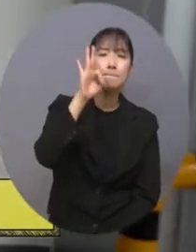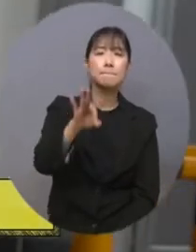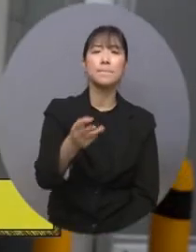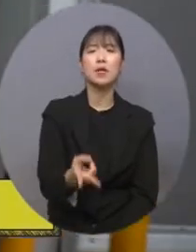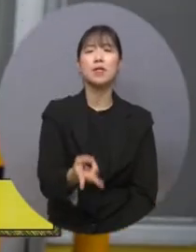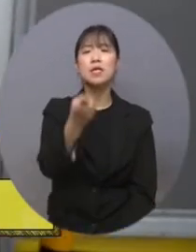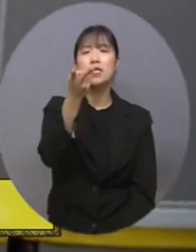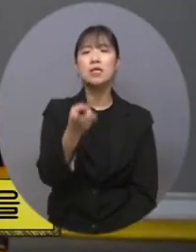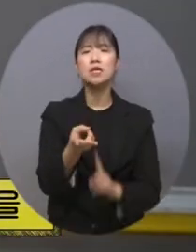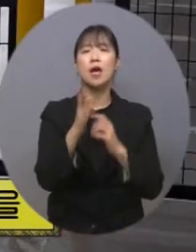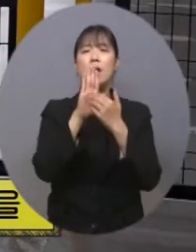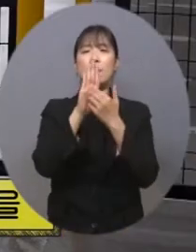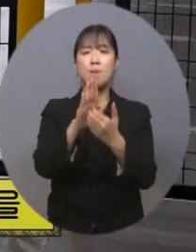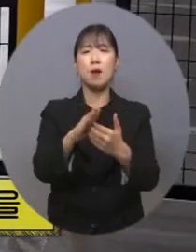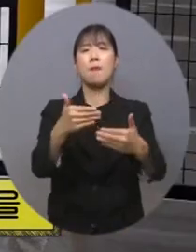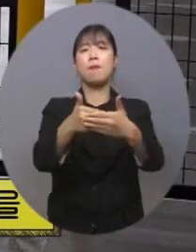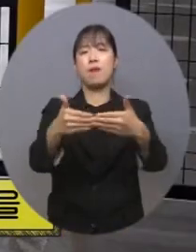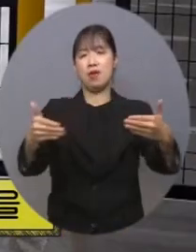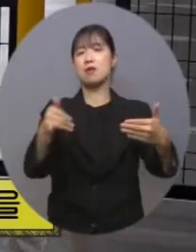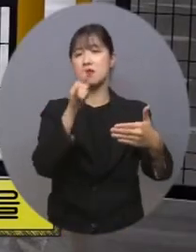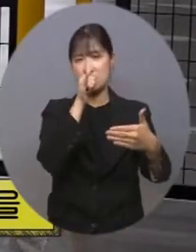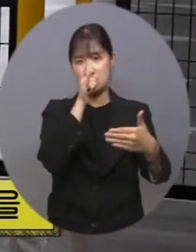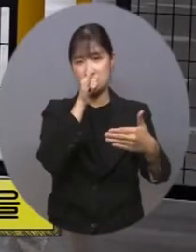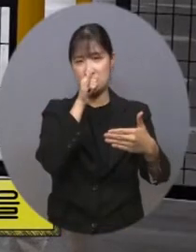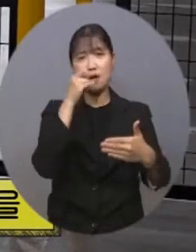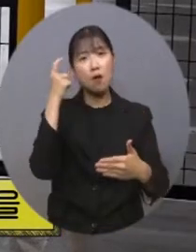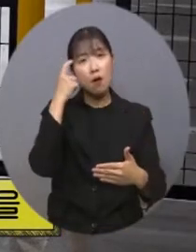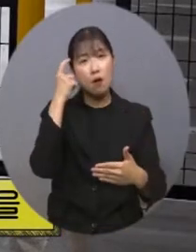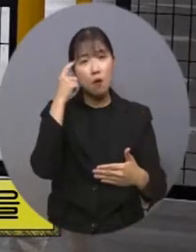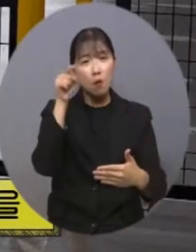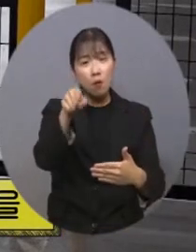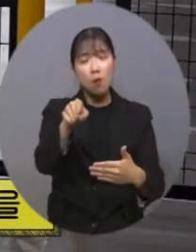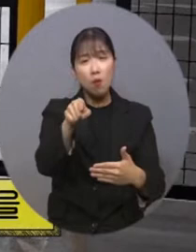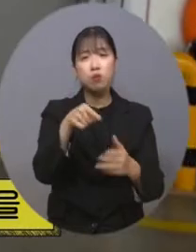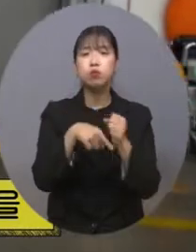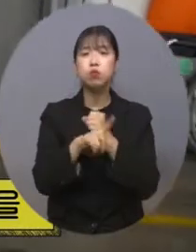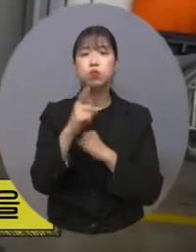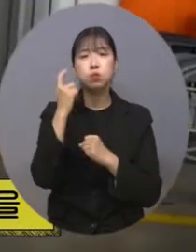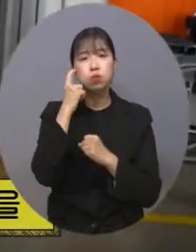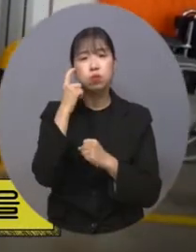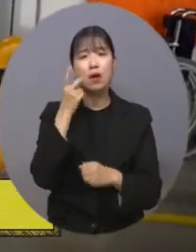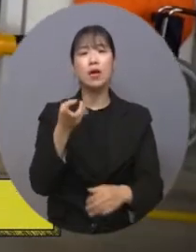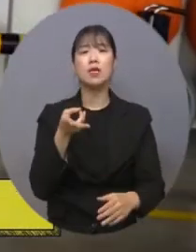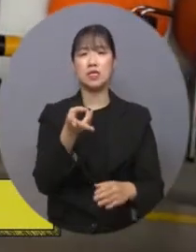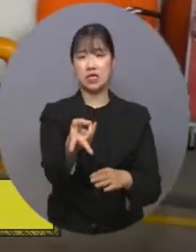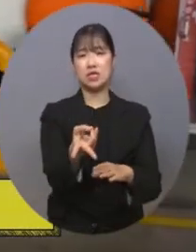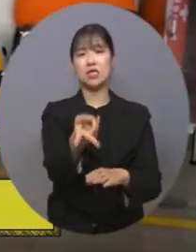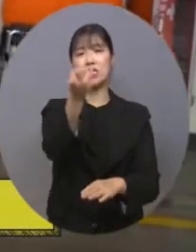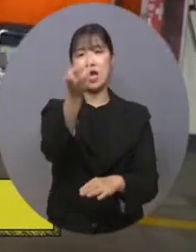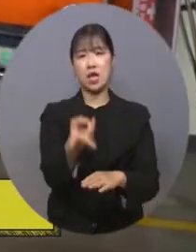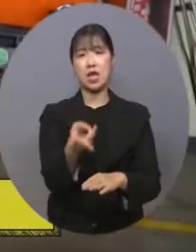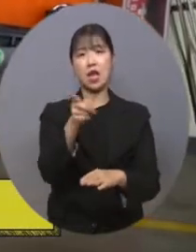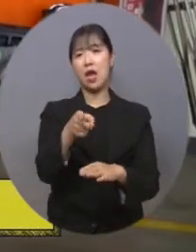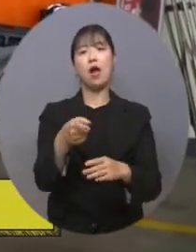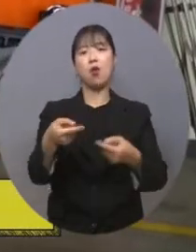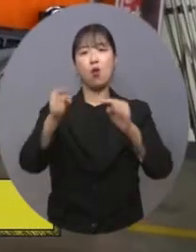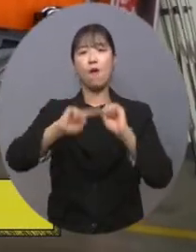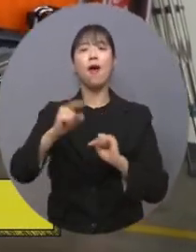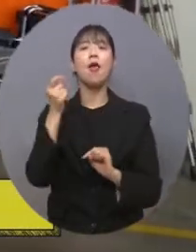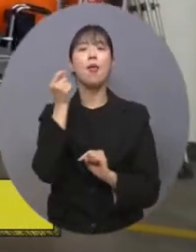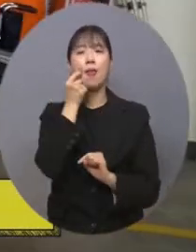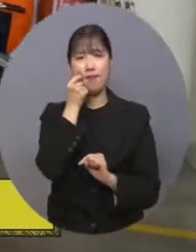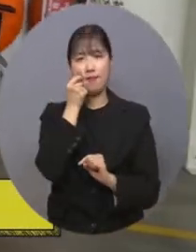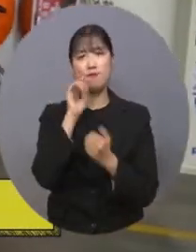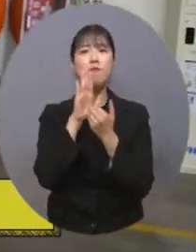지게차를 막아놓는 펜스를 보실 수 있는데요. 그 펜스가 있는 이유가 지게차 출입을 막기 위해서